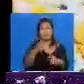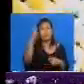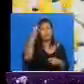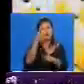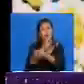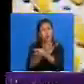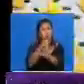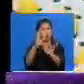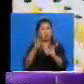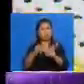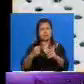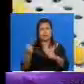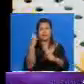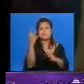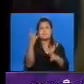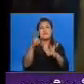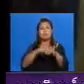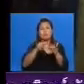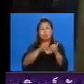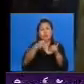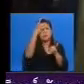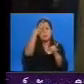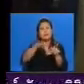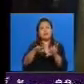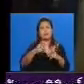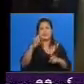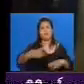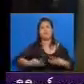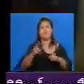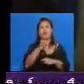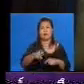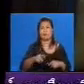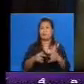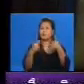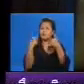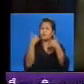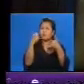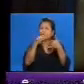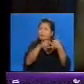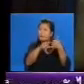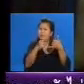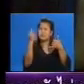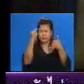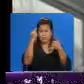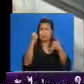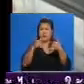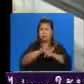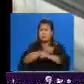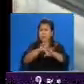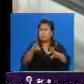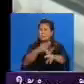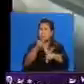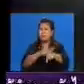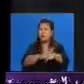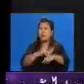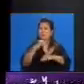ังไม่ใหคนมีอาการศ dragon และไม่เสียชีวคุหมครั ขอถามเป็คามรู้ ในส่นของการระบาทตใช้เวลามากน้อยแ่ไหน้